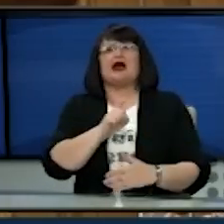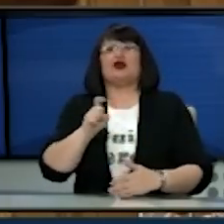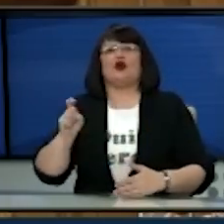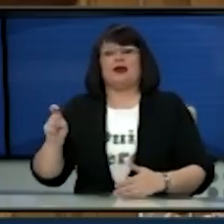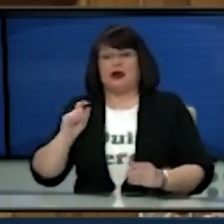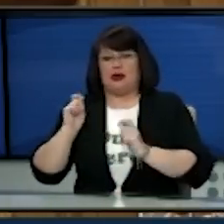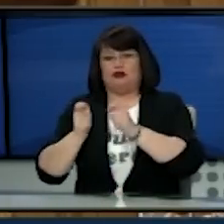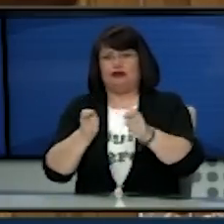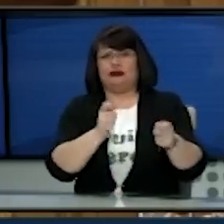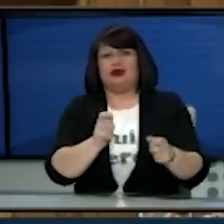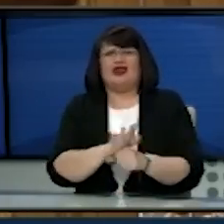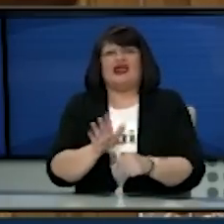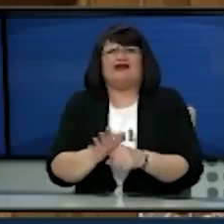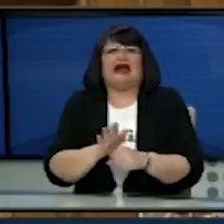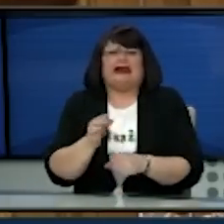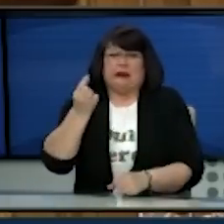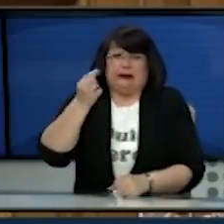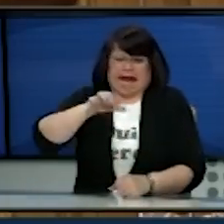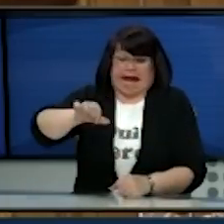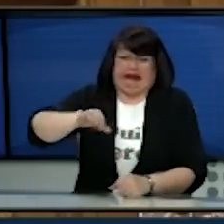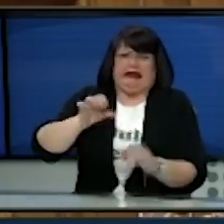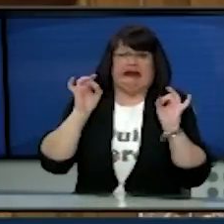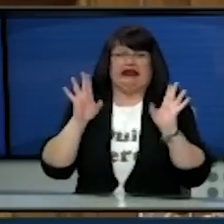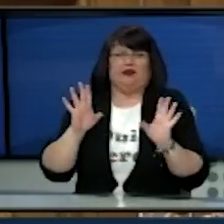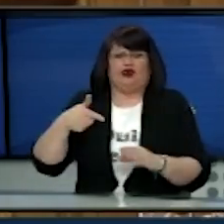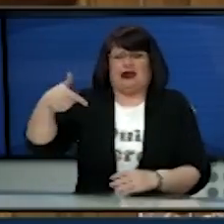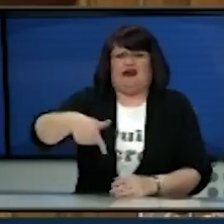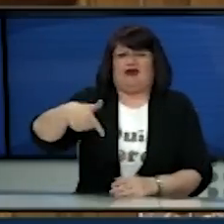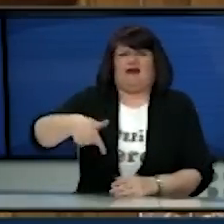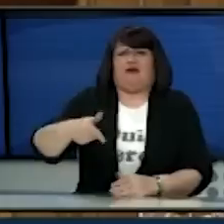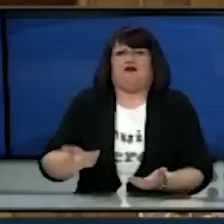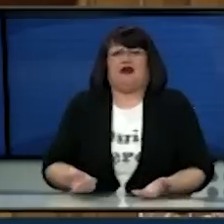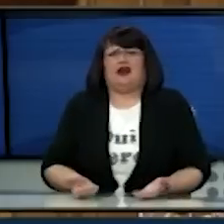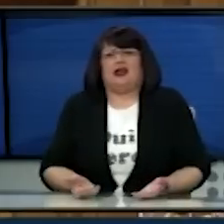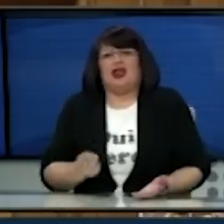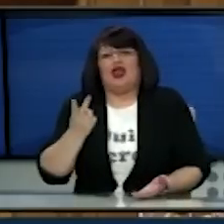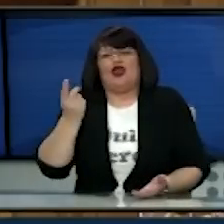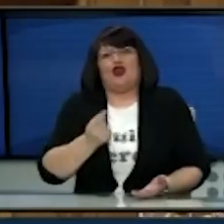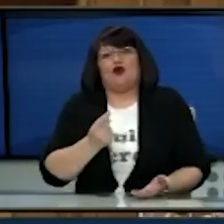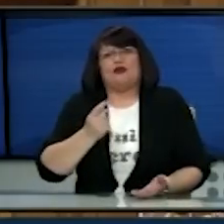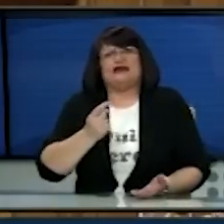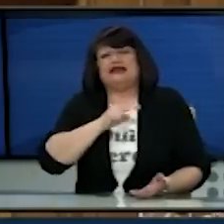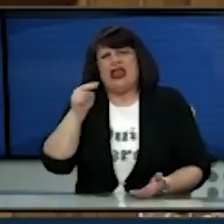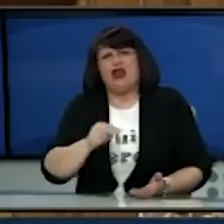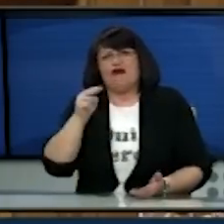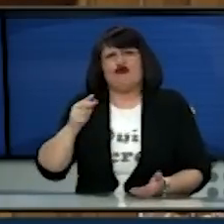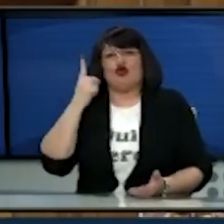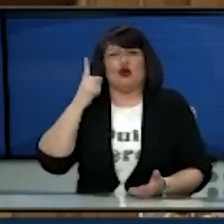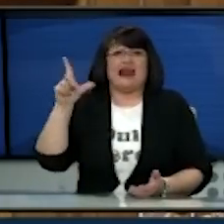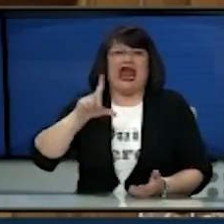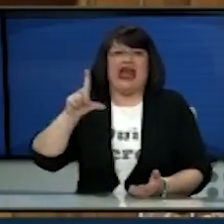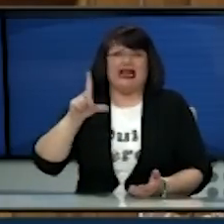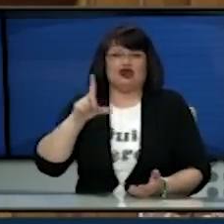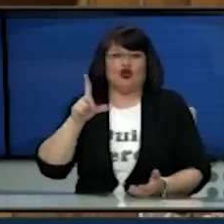εκατομμυρίων που δεν φτάνει ούτε για ζήτο, με την τιμή του ντίζελ κίνηση σχεδόν στα 2,5 ευρώ το λίτρο. Και από την